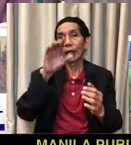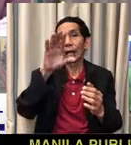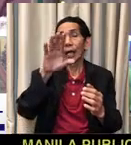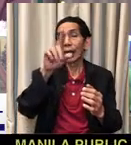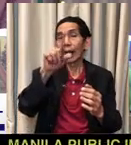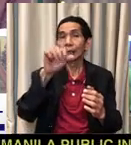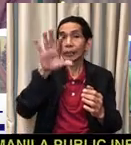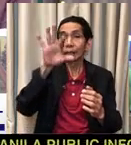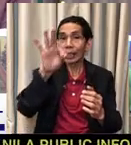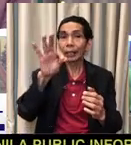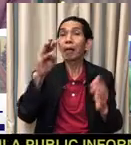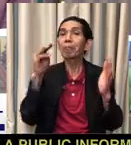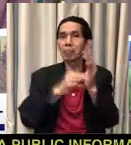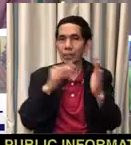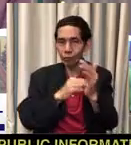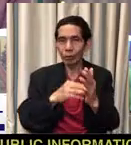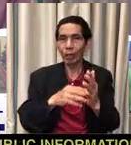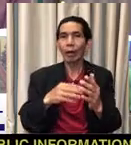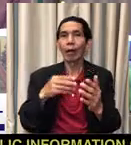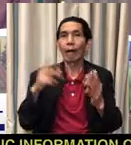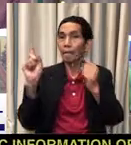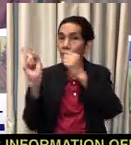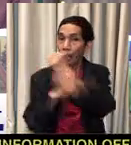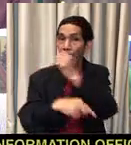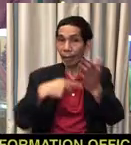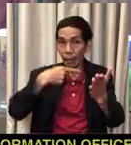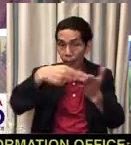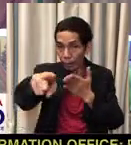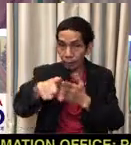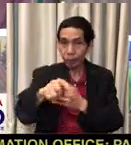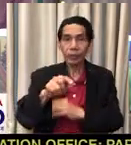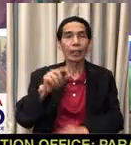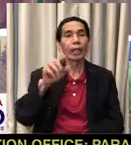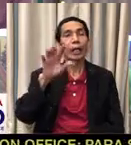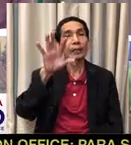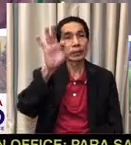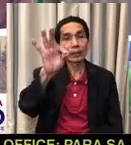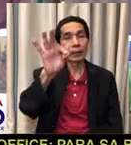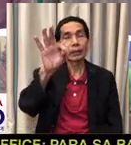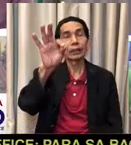109 million. Ang penalty na. 109 million,